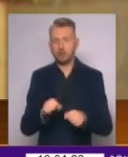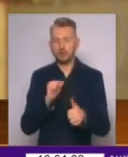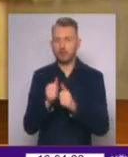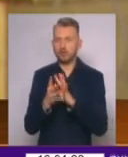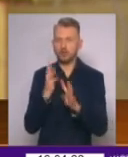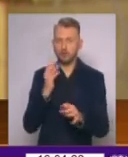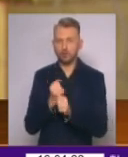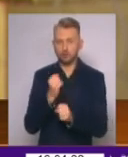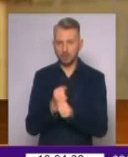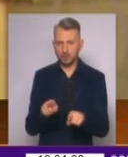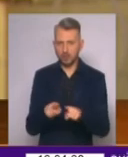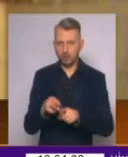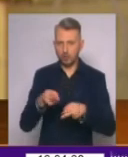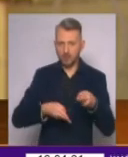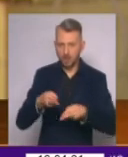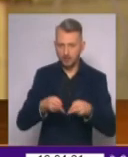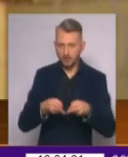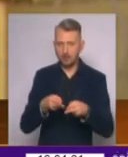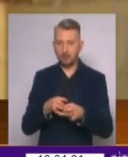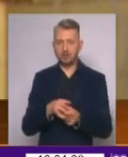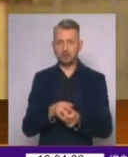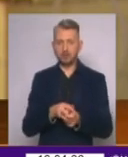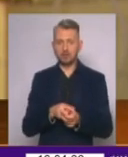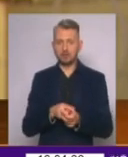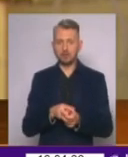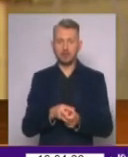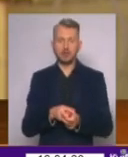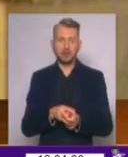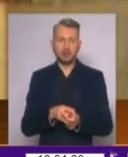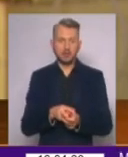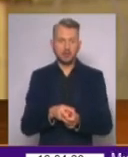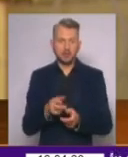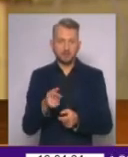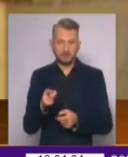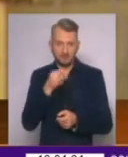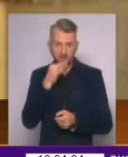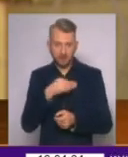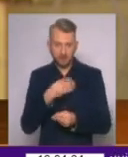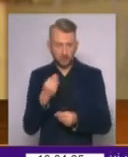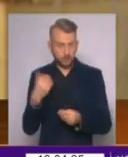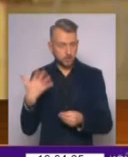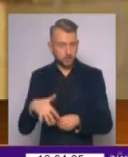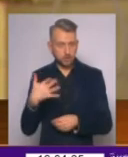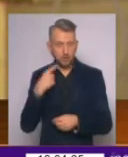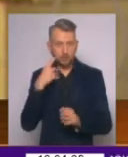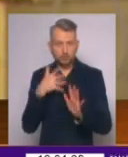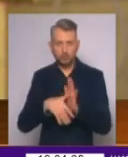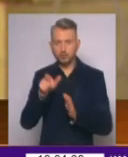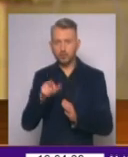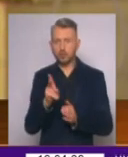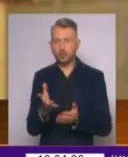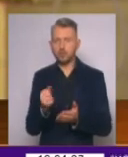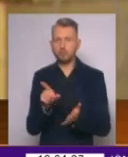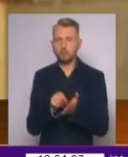позачергово зробити подібні операції. Дійсно, цифри, які ви зазначили, звичайно, ми розуміємо всі логічно, що для людини, яка отримає